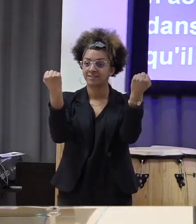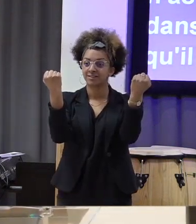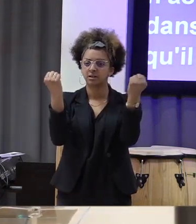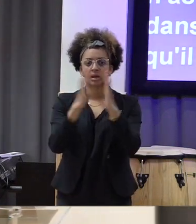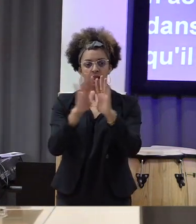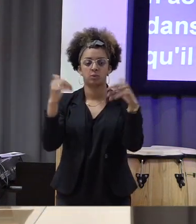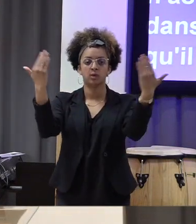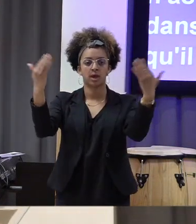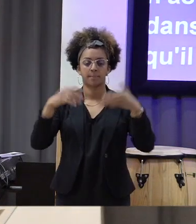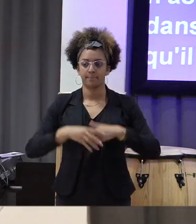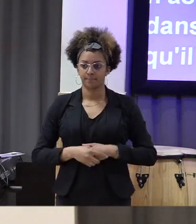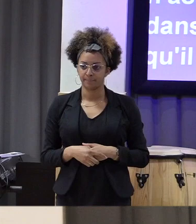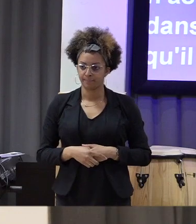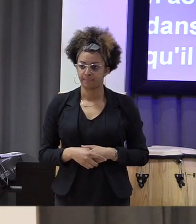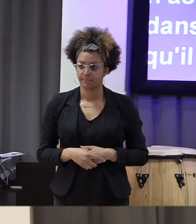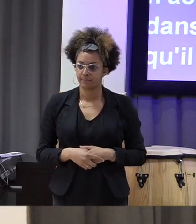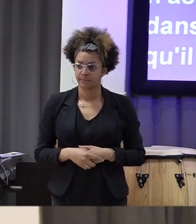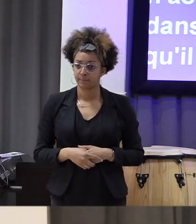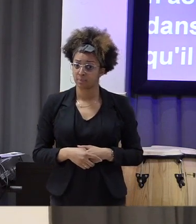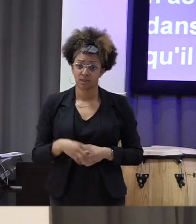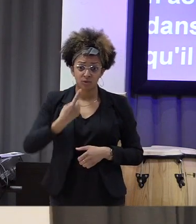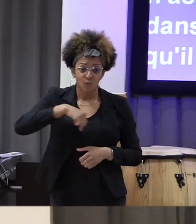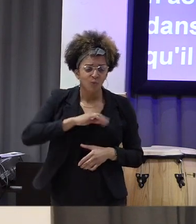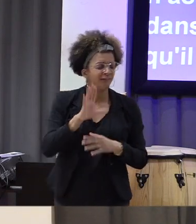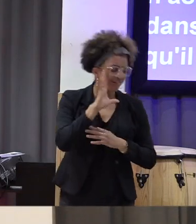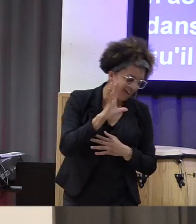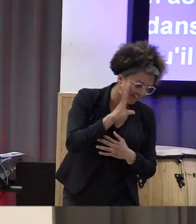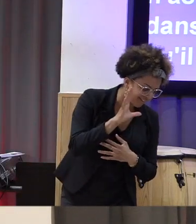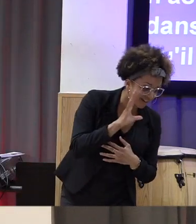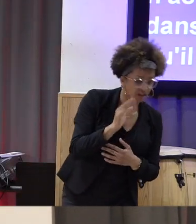Alléluia. C'est pourquoi nous ne devons pas dormir.